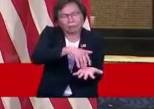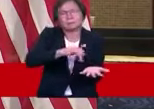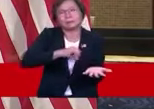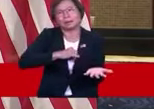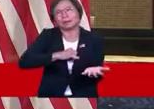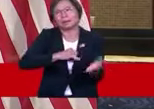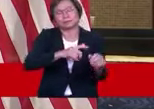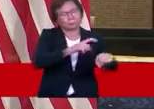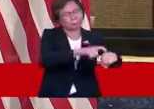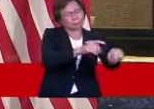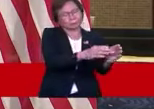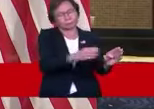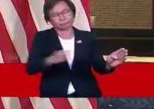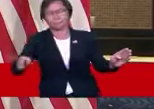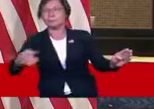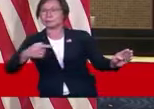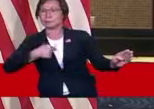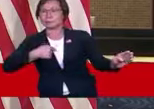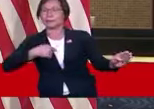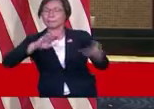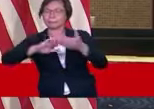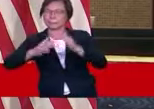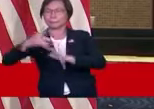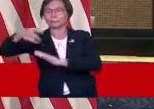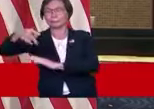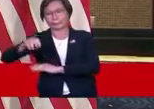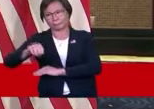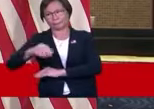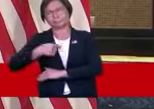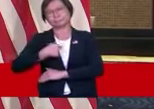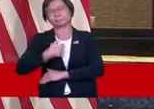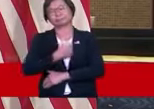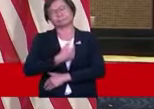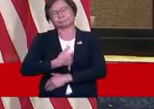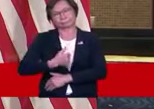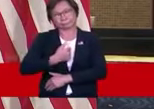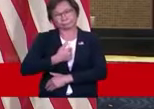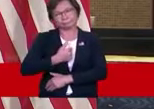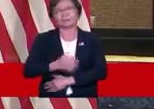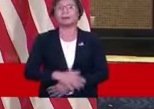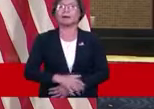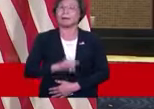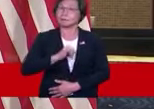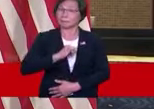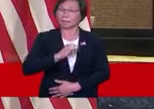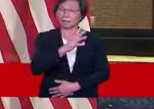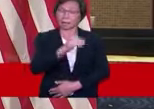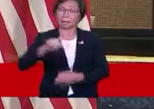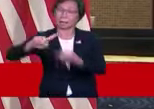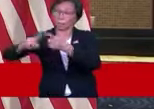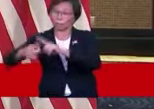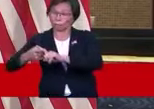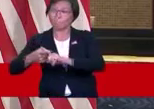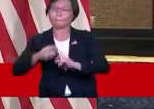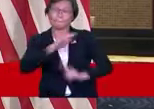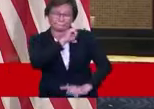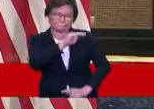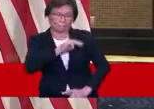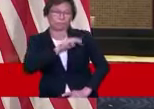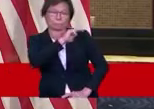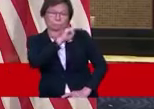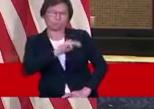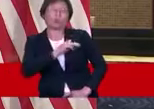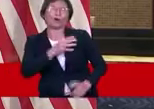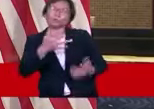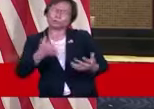sepanjang saya menjadi perdana menteri saya dan perkarakan jemaah menteri yang